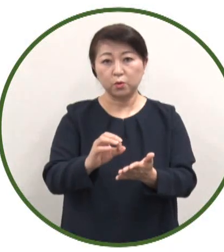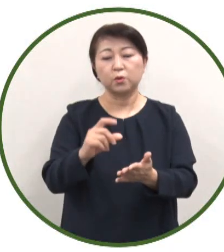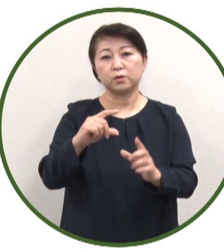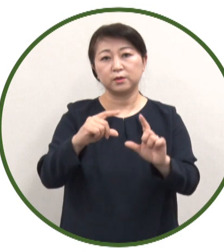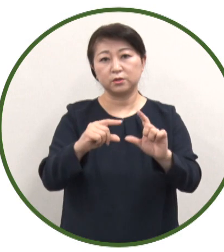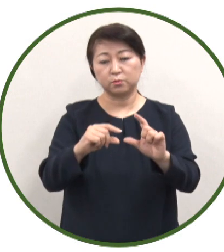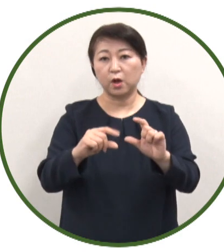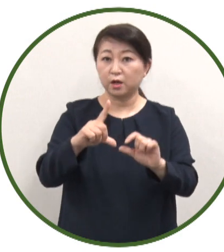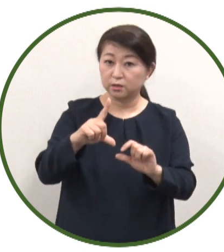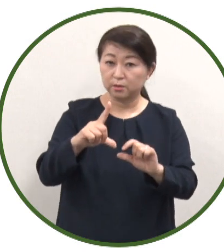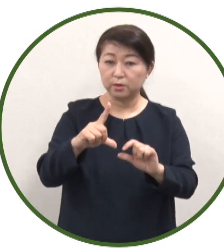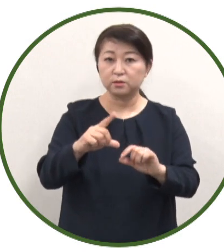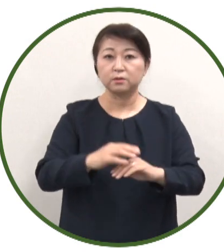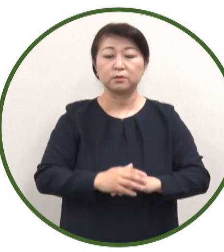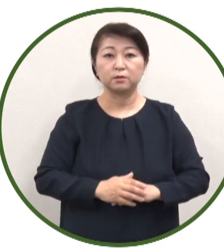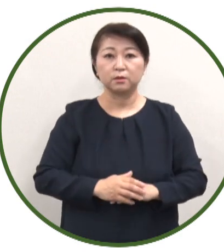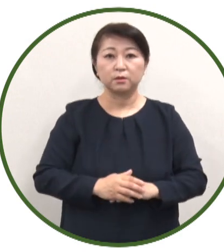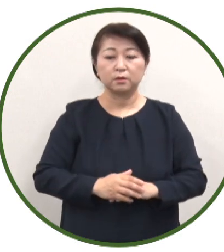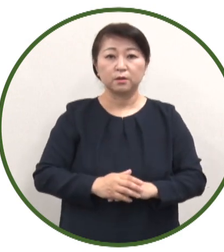率は